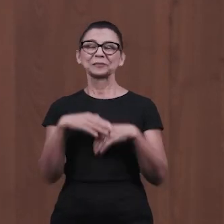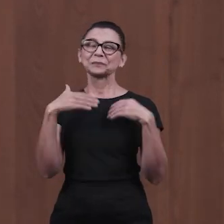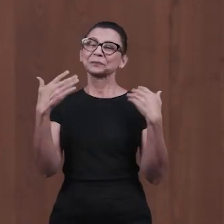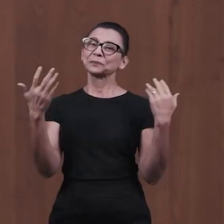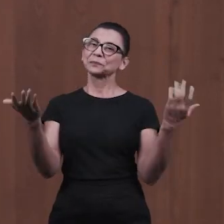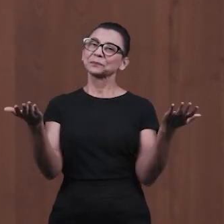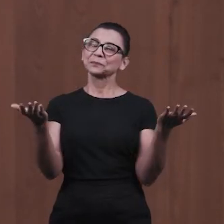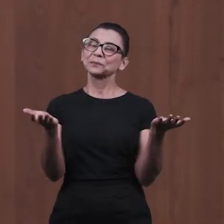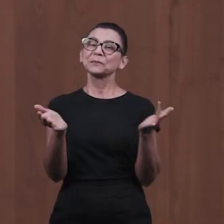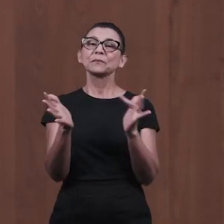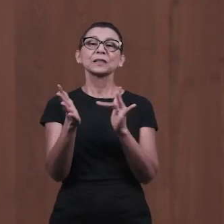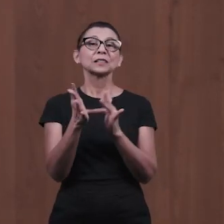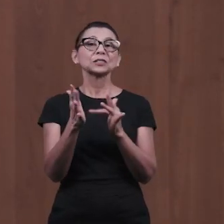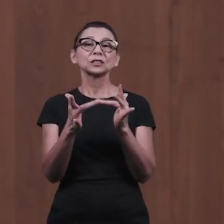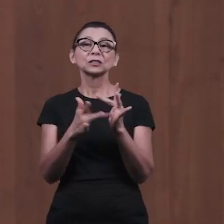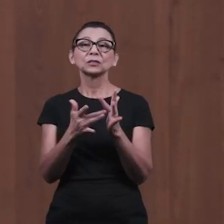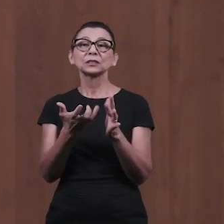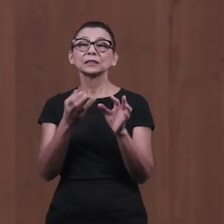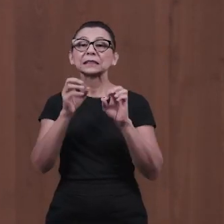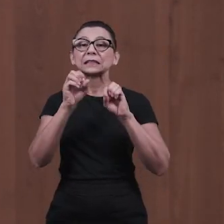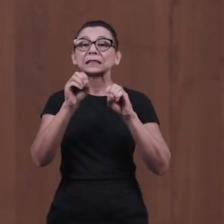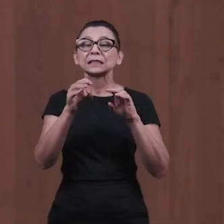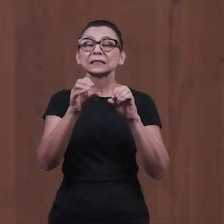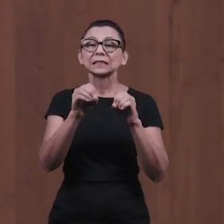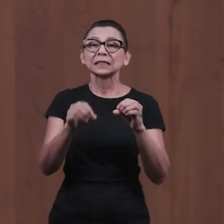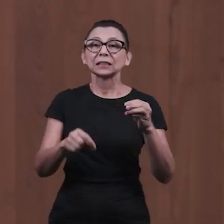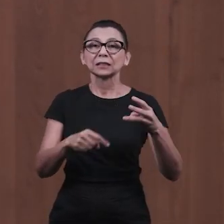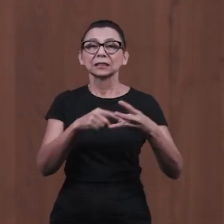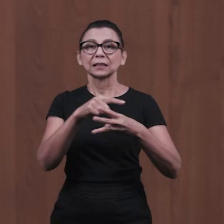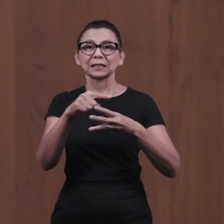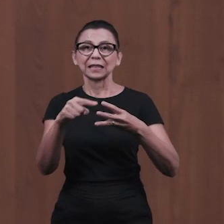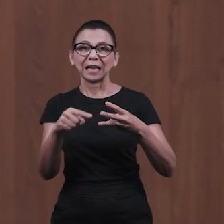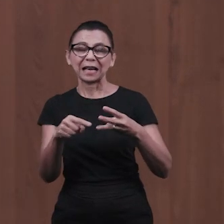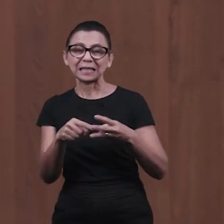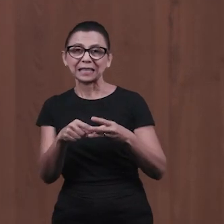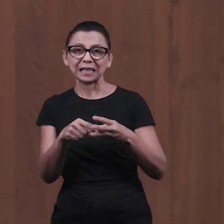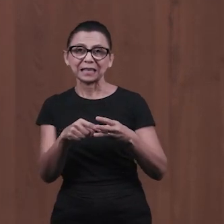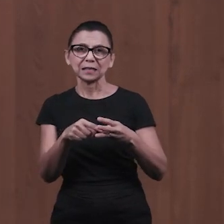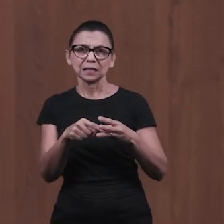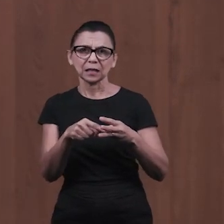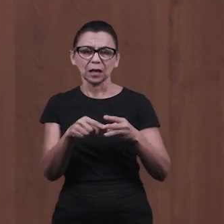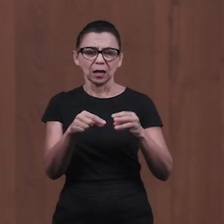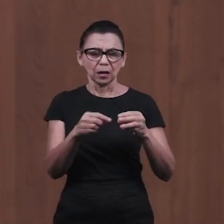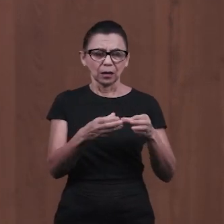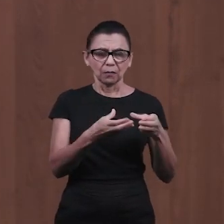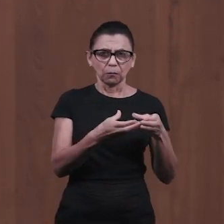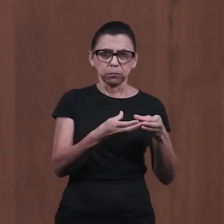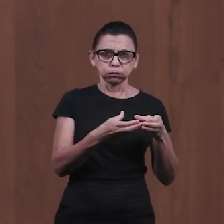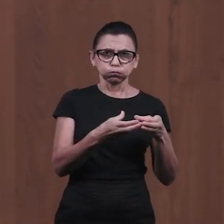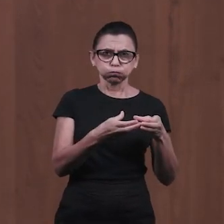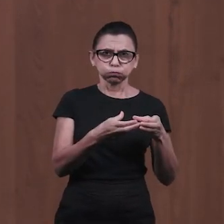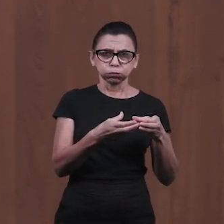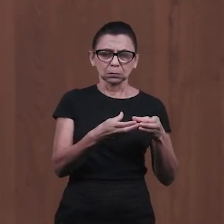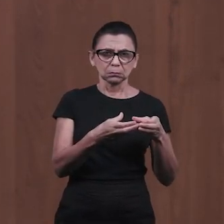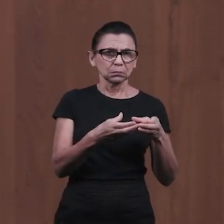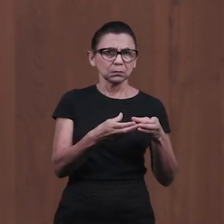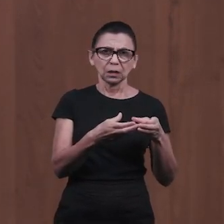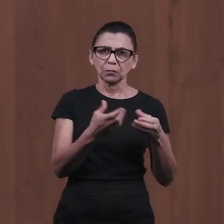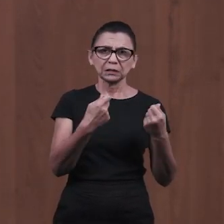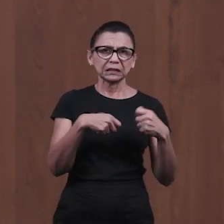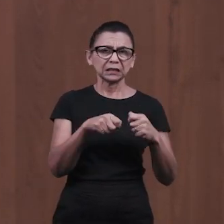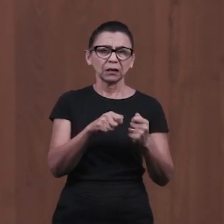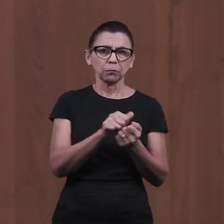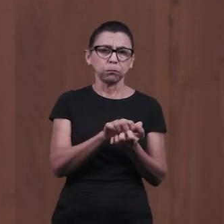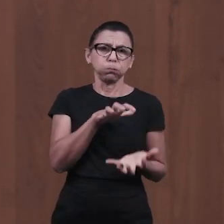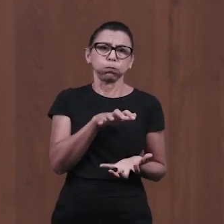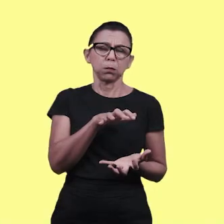Donc, Jésus, il voulait enseigner que les 3 mesures de farine étaient suffisantes. Le ferment n'était pas nécessaire. Ce que